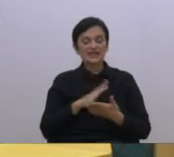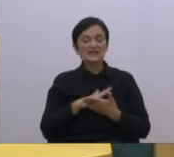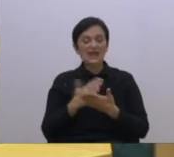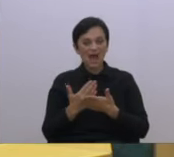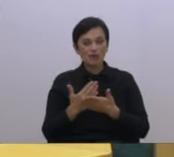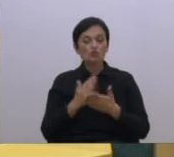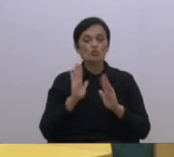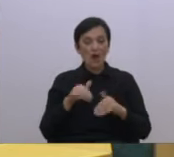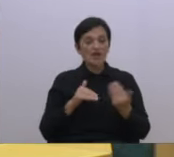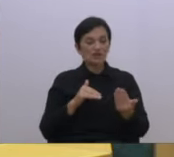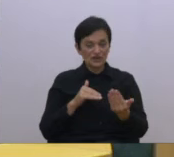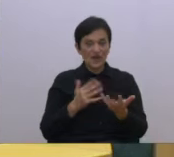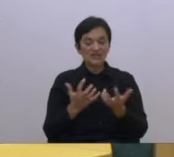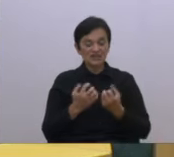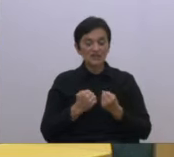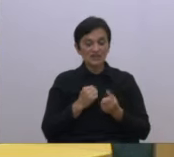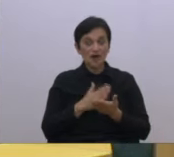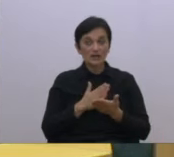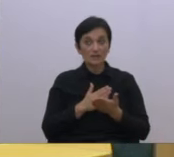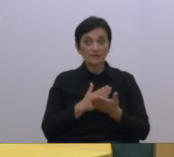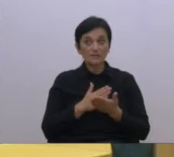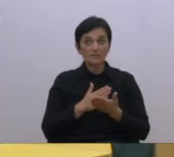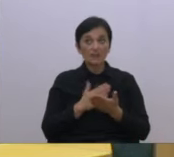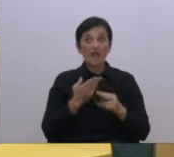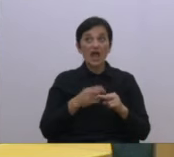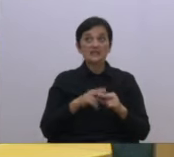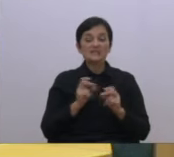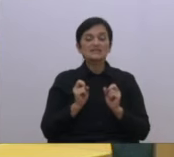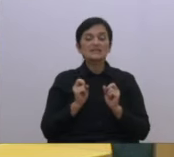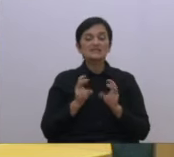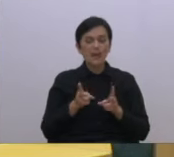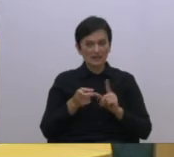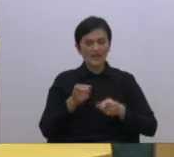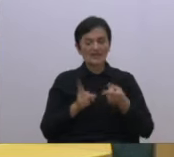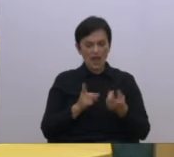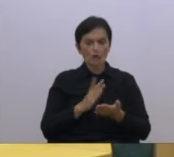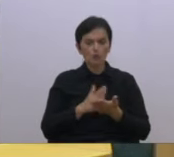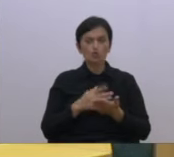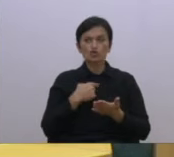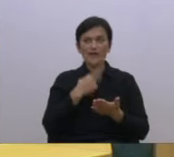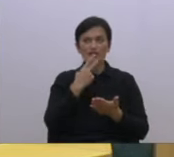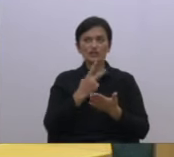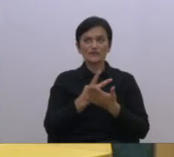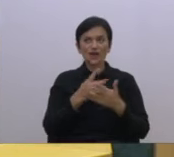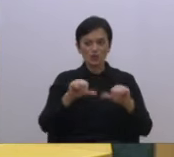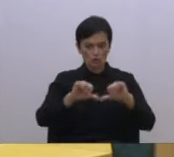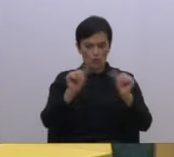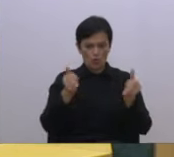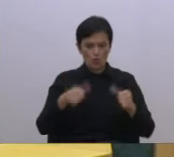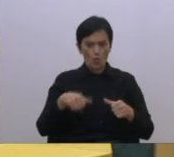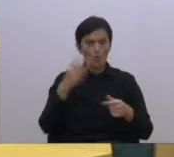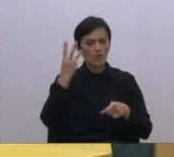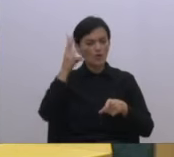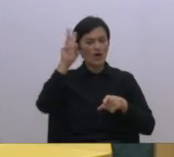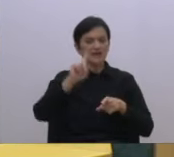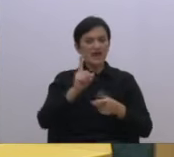მაინც თქვენც იზიარებთ და ეს საფრთხეები რეალური არის. ჩვენ ხედავთ ტენდენციებს ერთის მხრივ, რაც